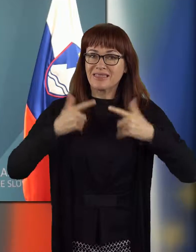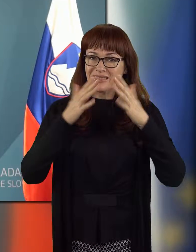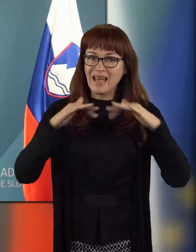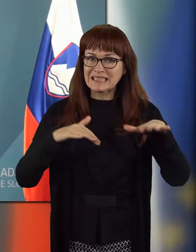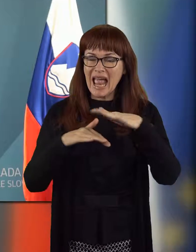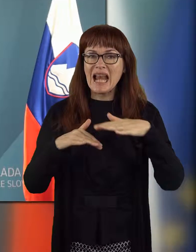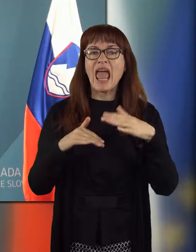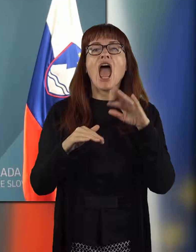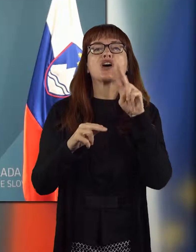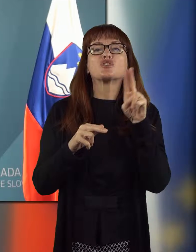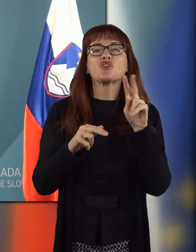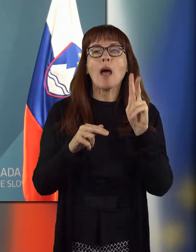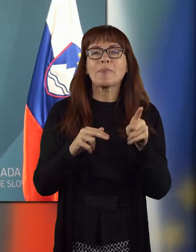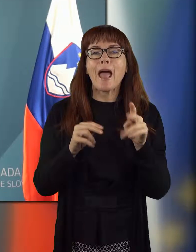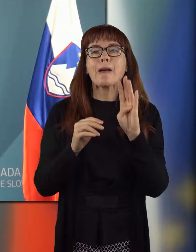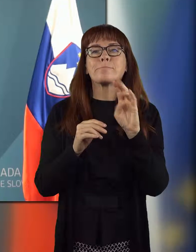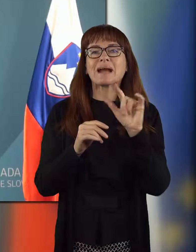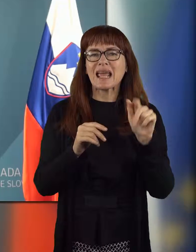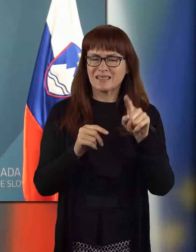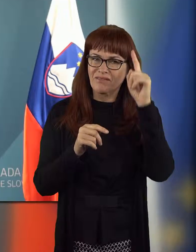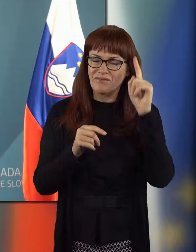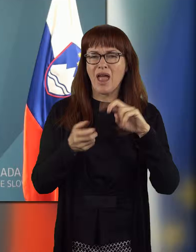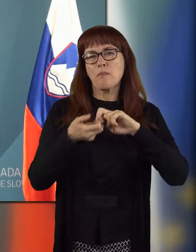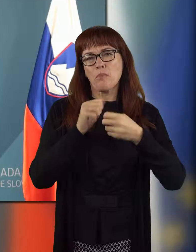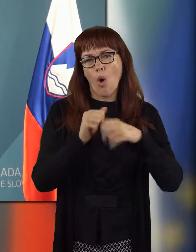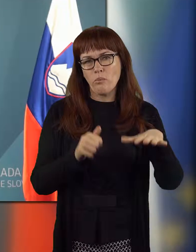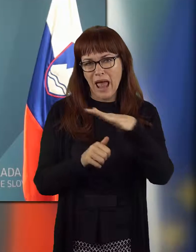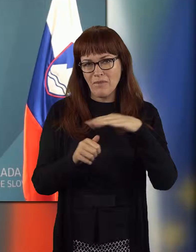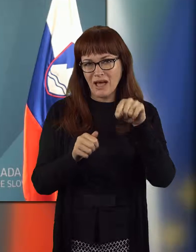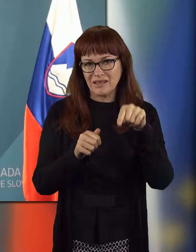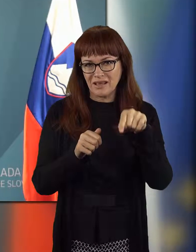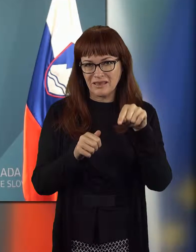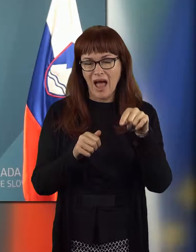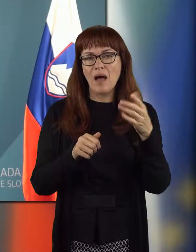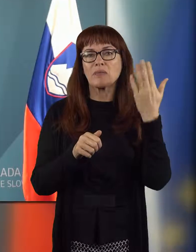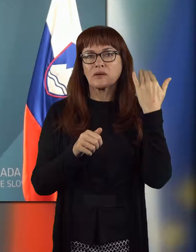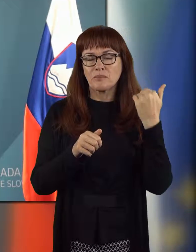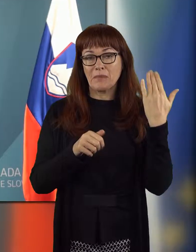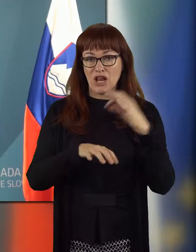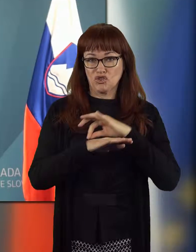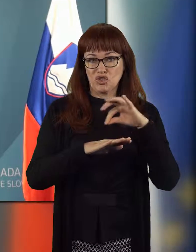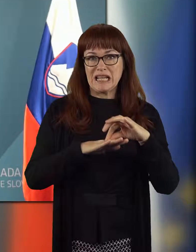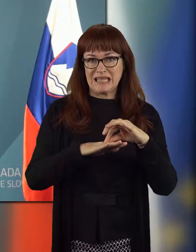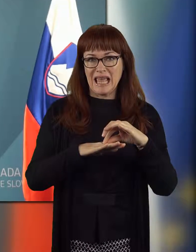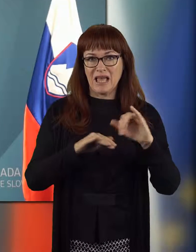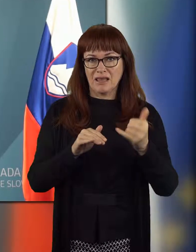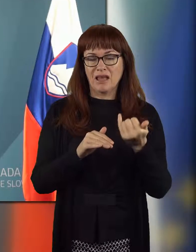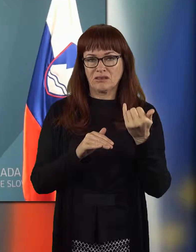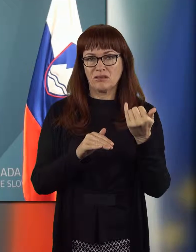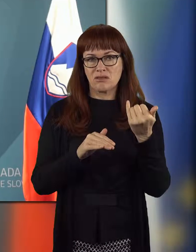zgodbo nezadovoljstva predstavnikov Romov, ki so bili tudi ta teden, oziroma mislim, da je bilo prejšnji